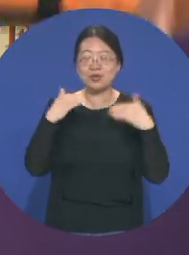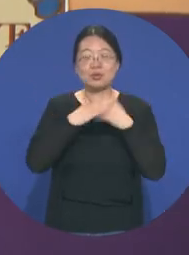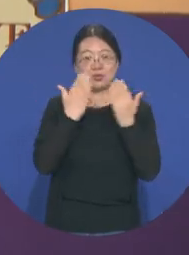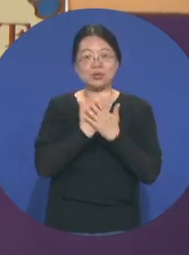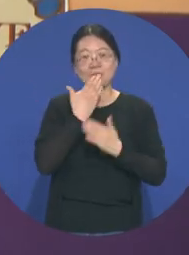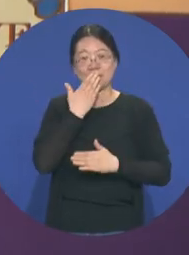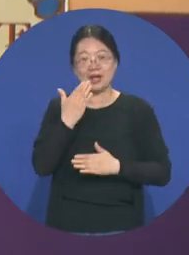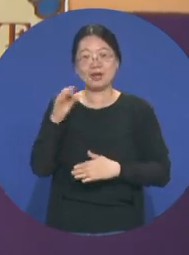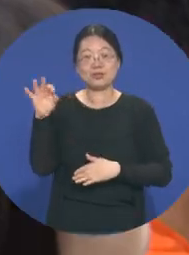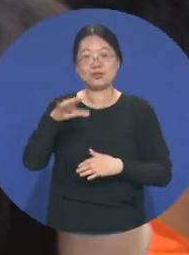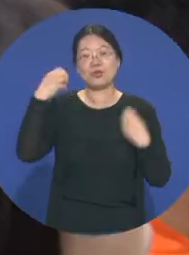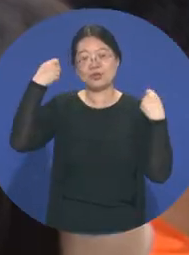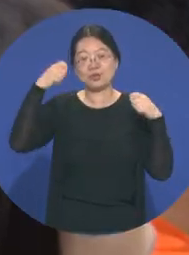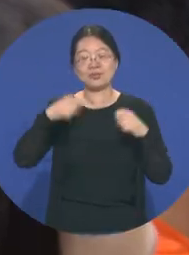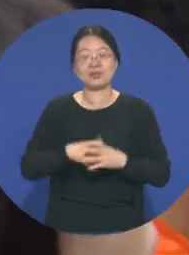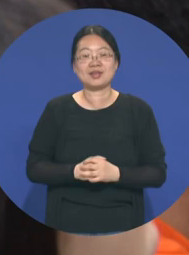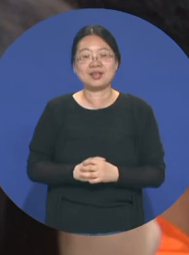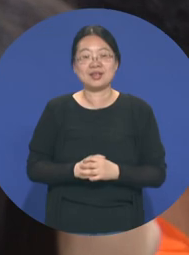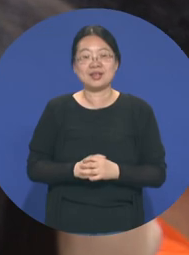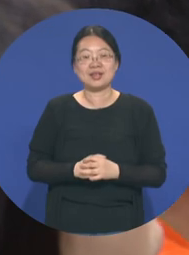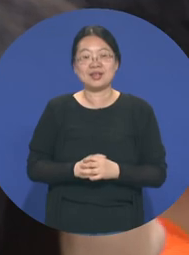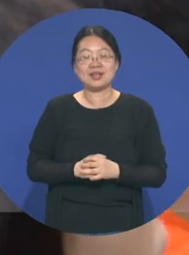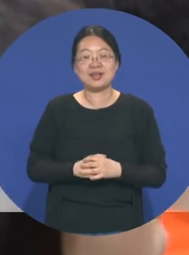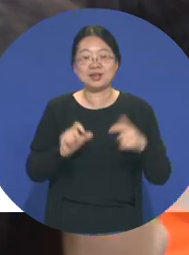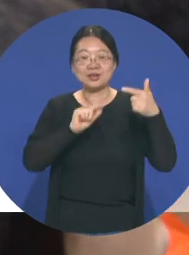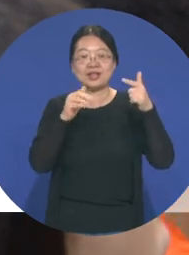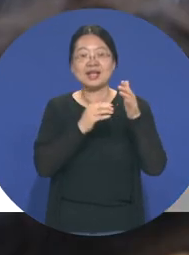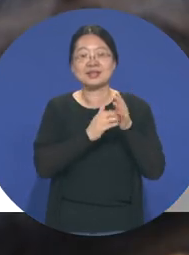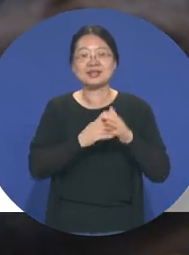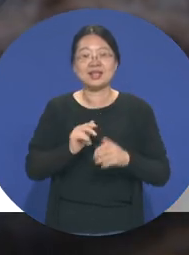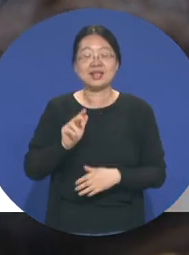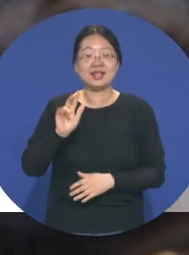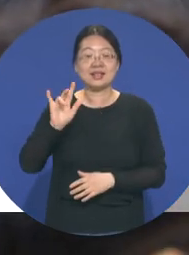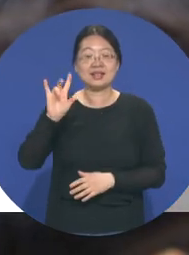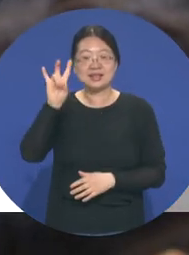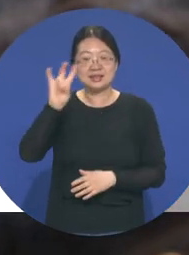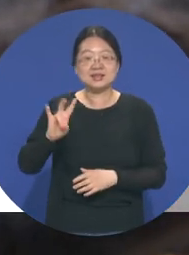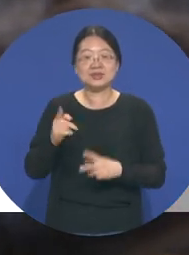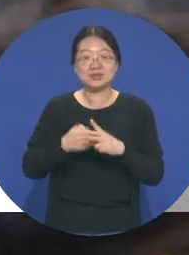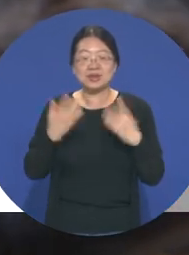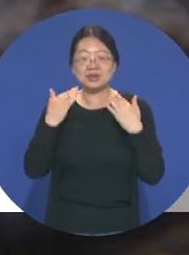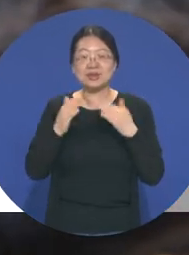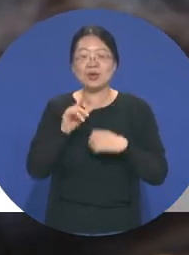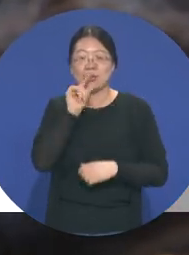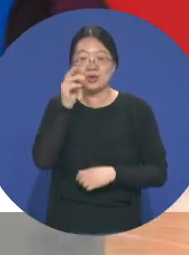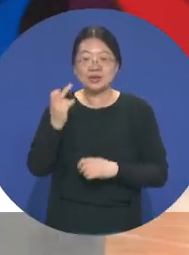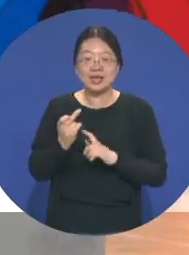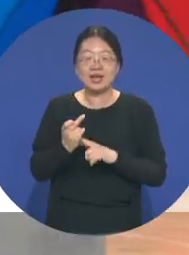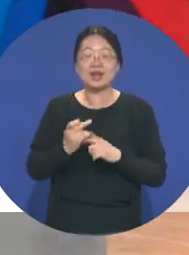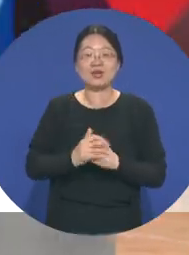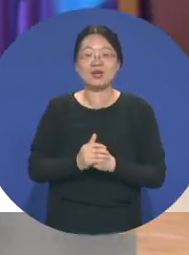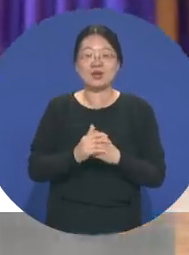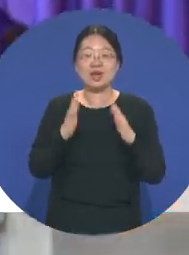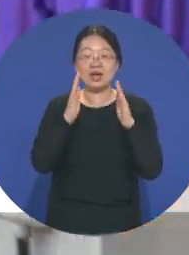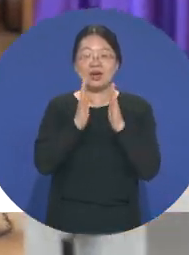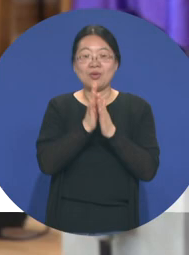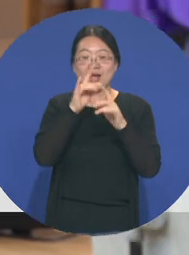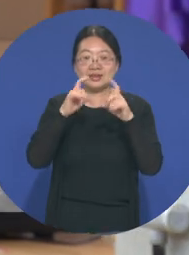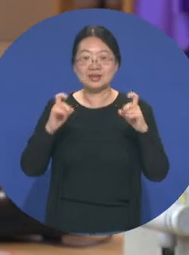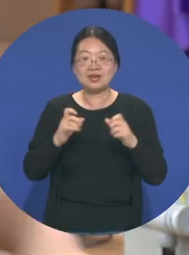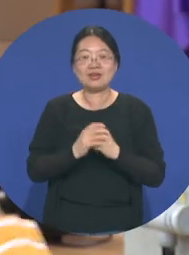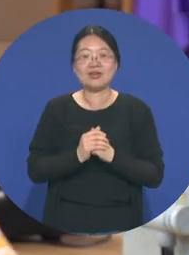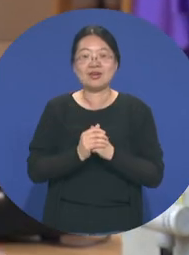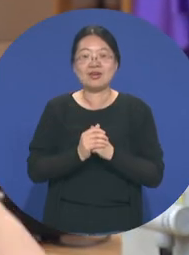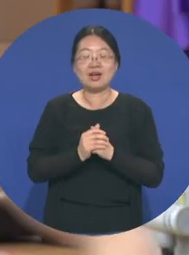무료 공연입니다. 올 상반기에는 시흥 은빛초등학교를 시작으로 오산과 화성, 부천, 한남 등 도내